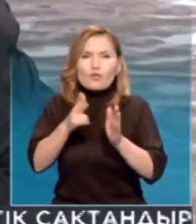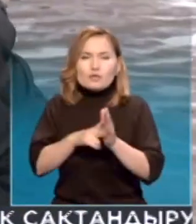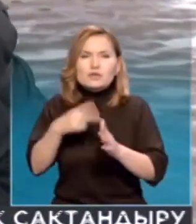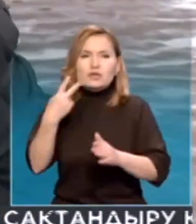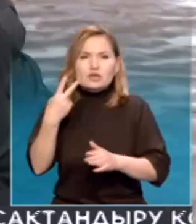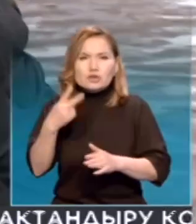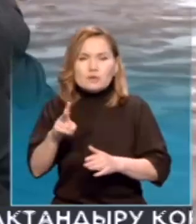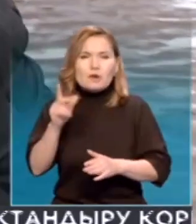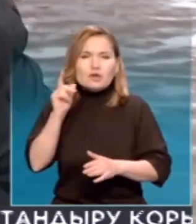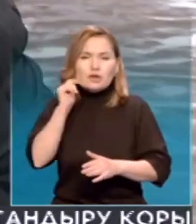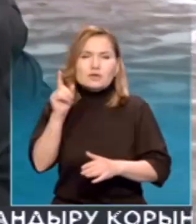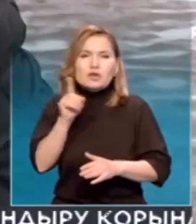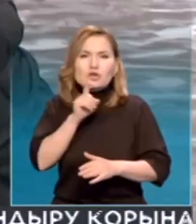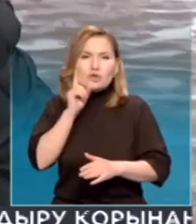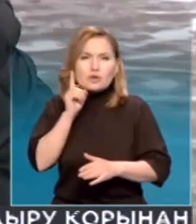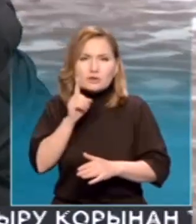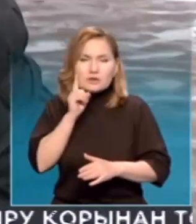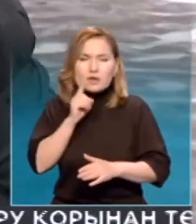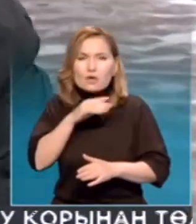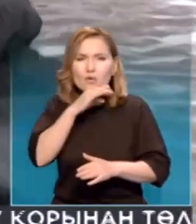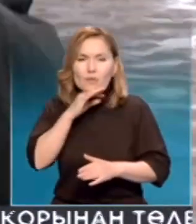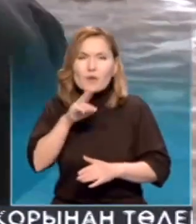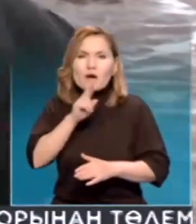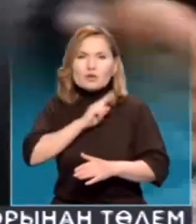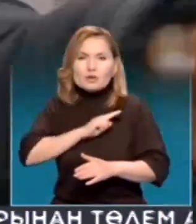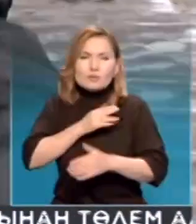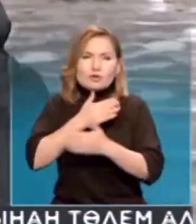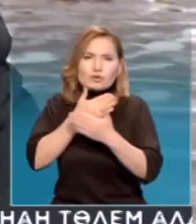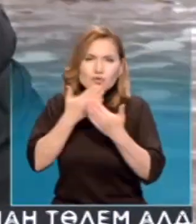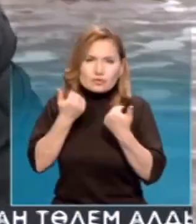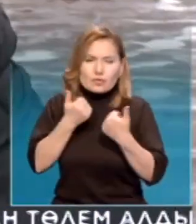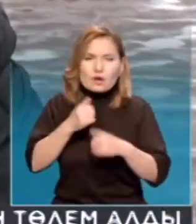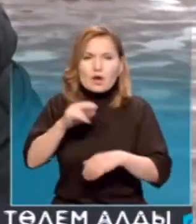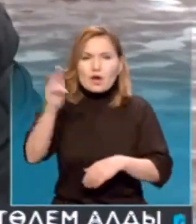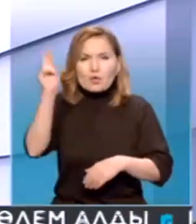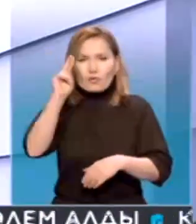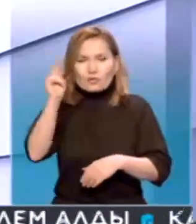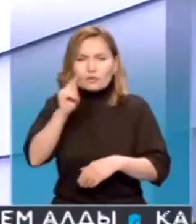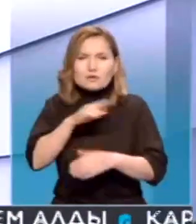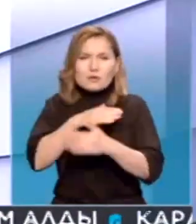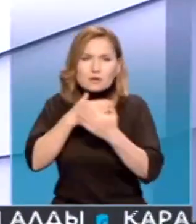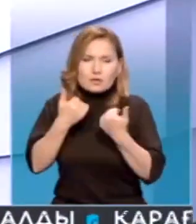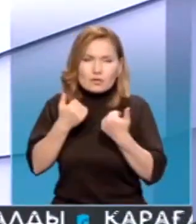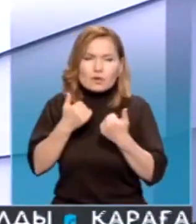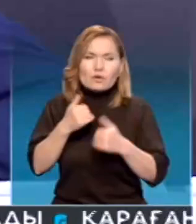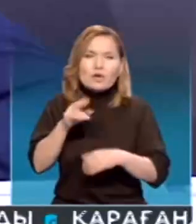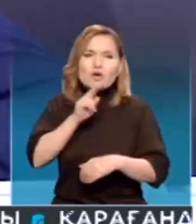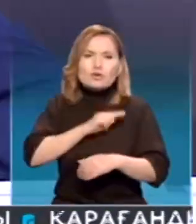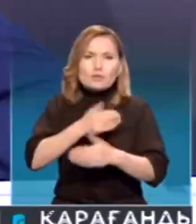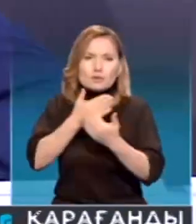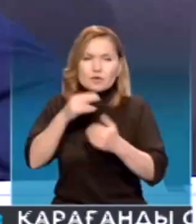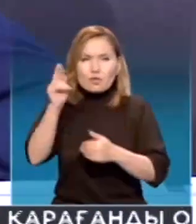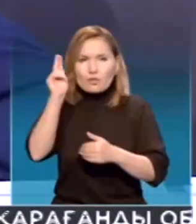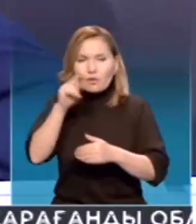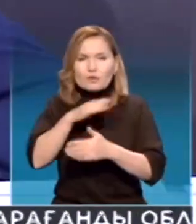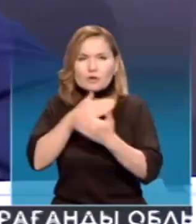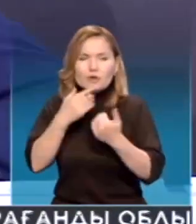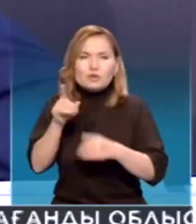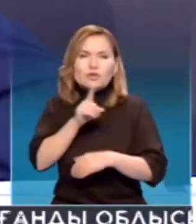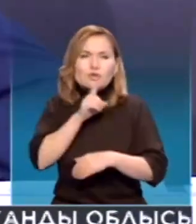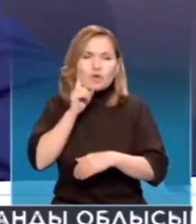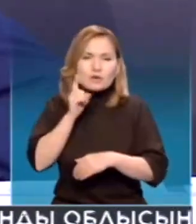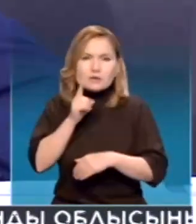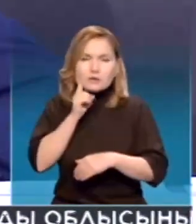Не жұмысы жоқ, не оқи алмай өтердеп бітақта жүр. Оқуы жоқ, жұмыс жоқ, ниет жастар қайтып күн